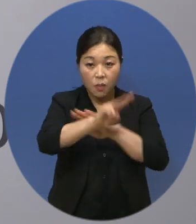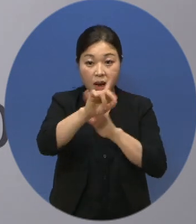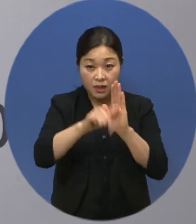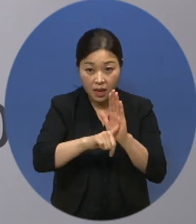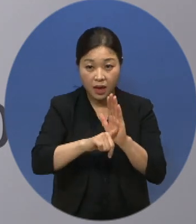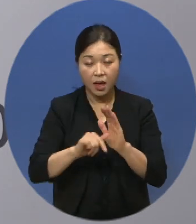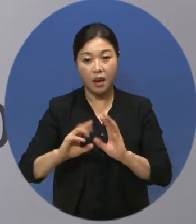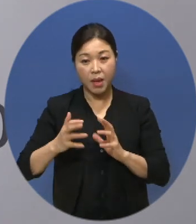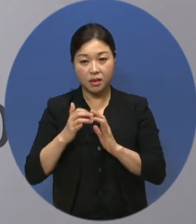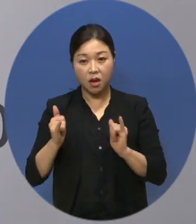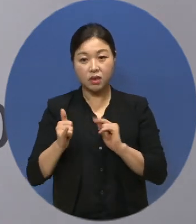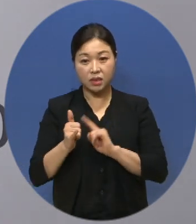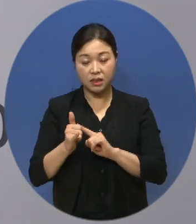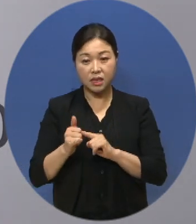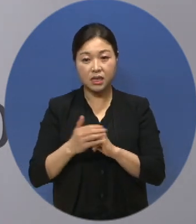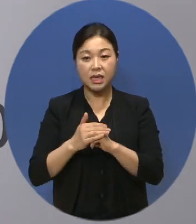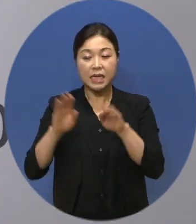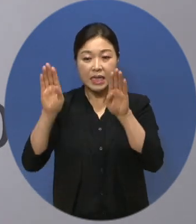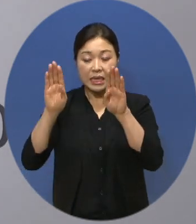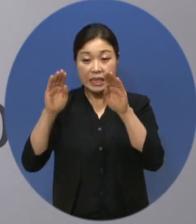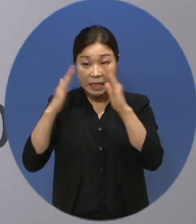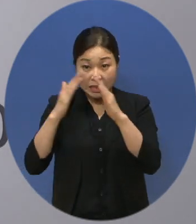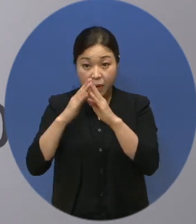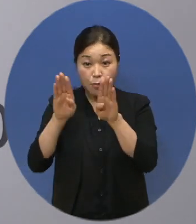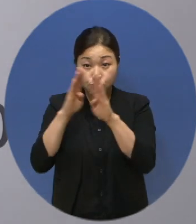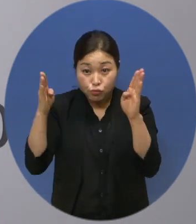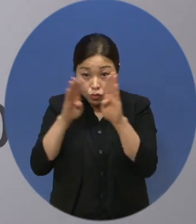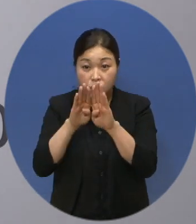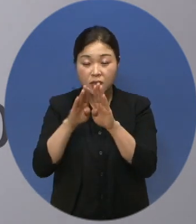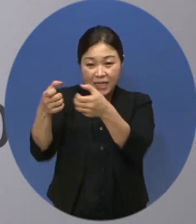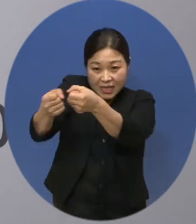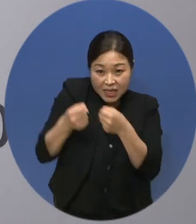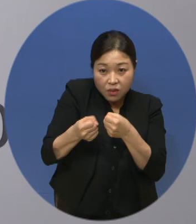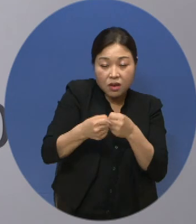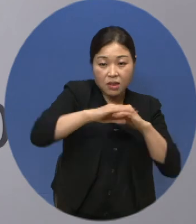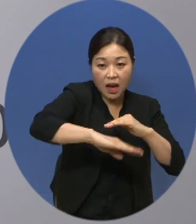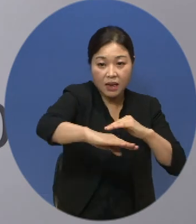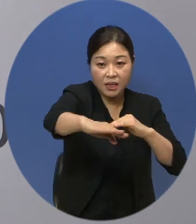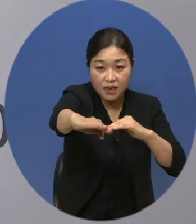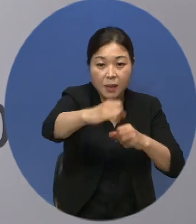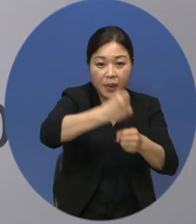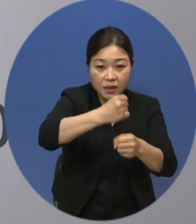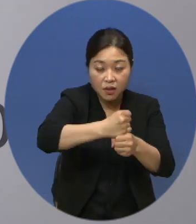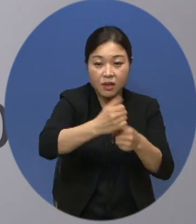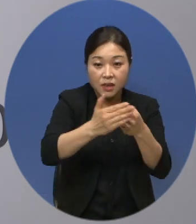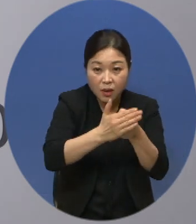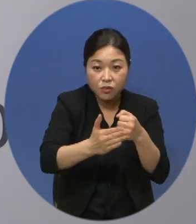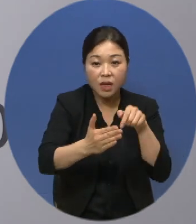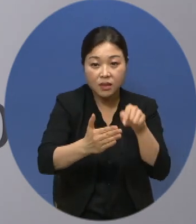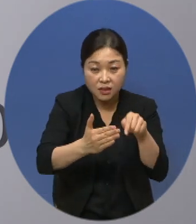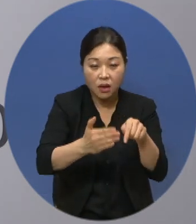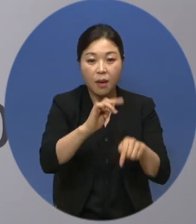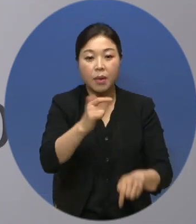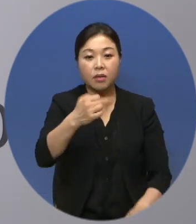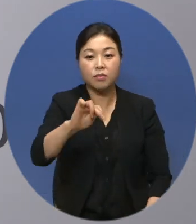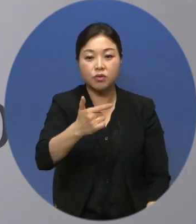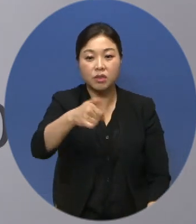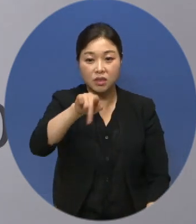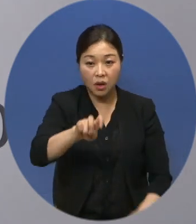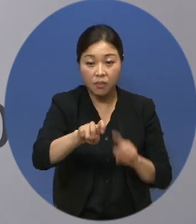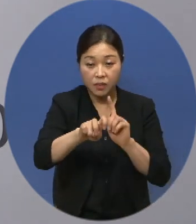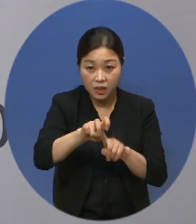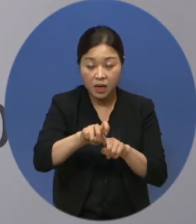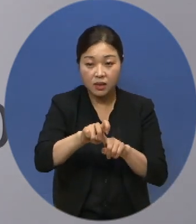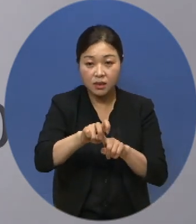널문리라고 하거든요. 그게 한자로 바뀐 게 판문점이라서 그 장면의 어떤 물일과 어떤 다리와 이런 어떤 이미지들이 이 영화